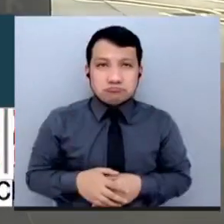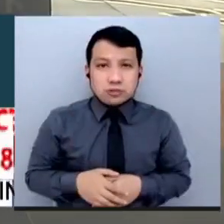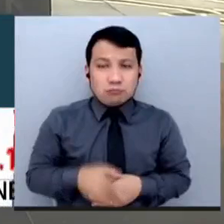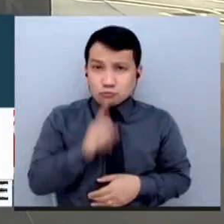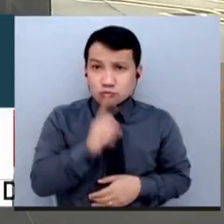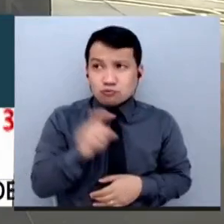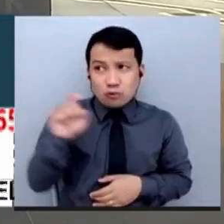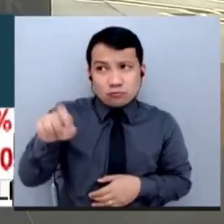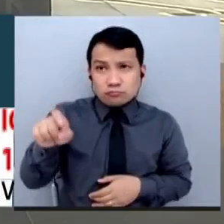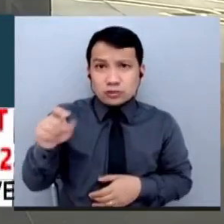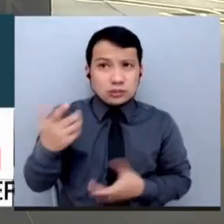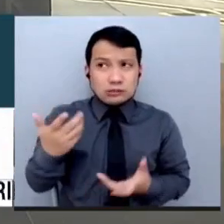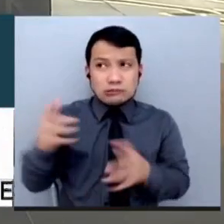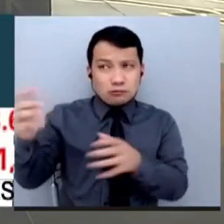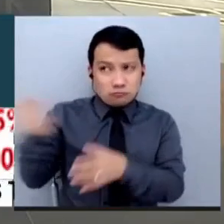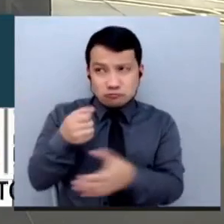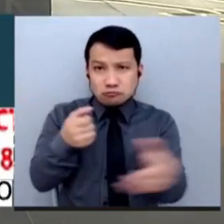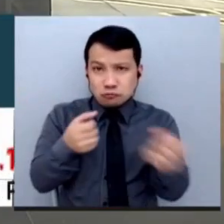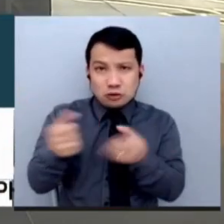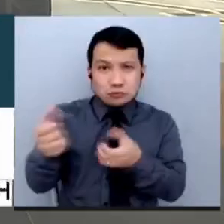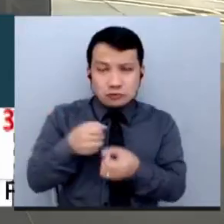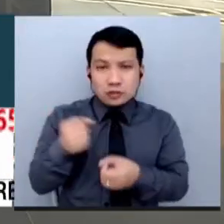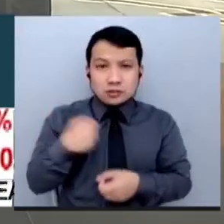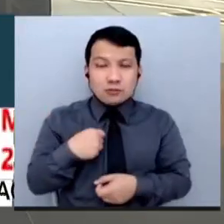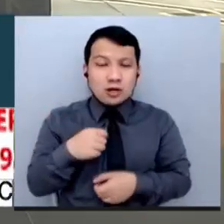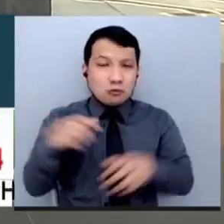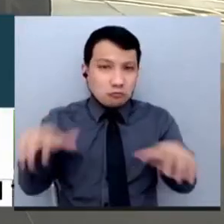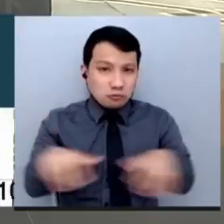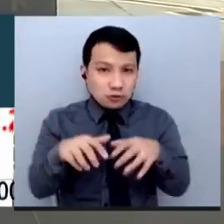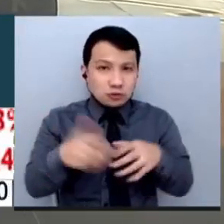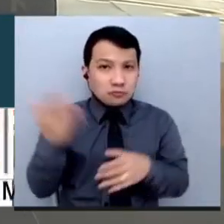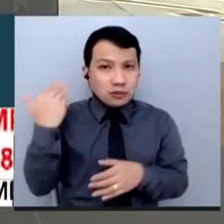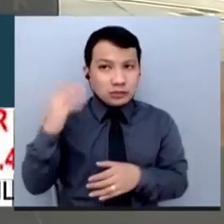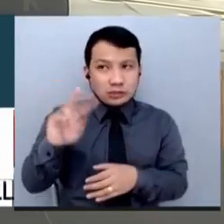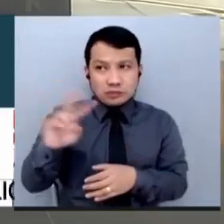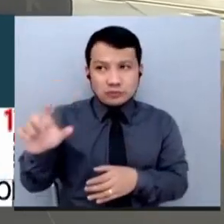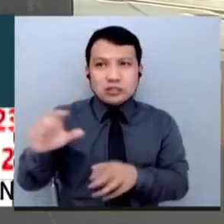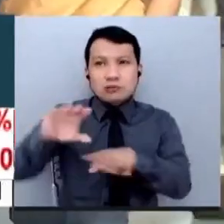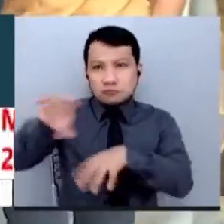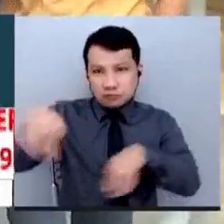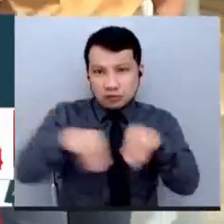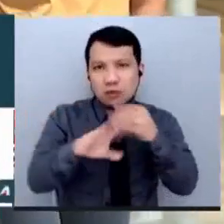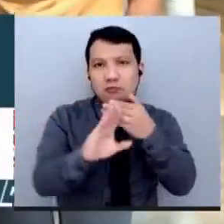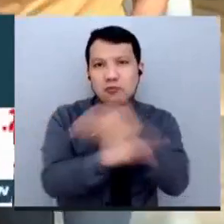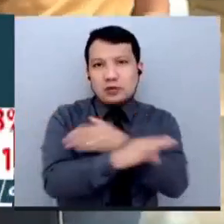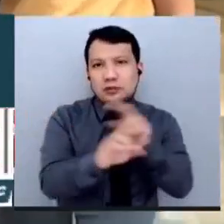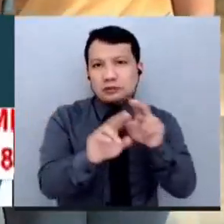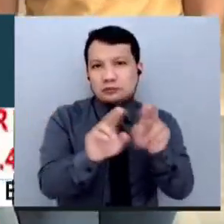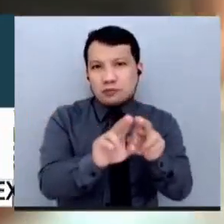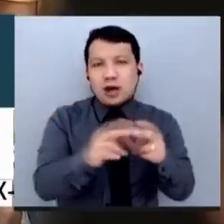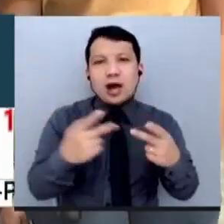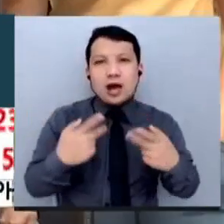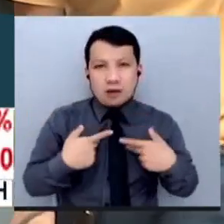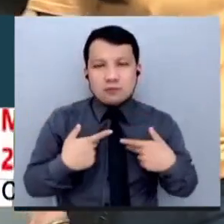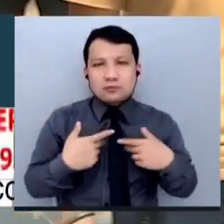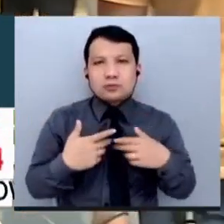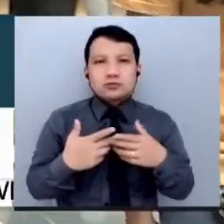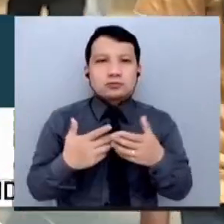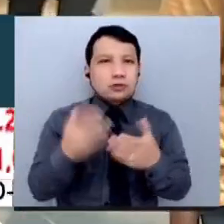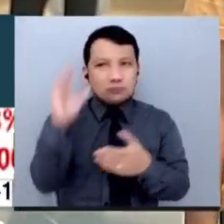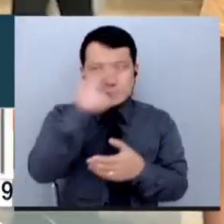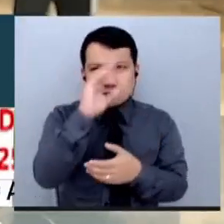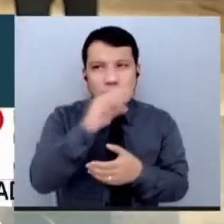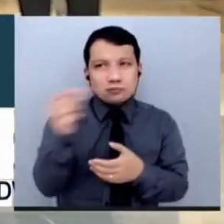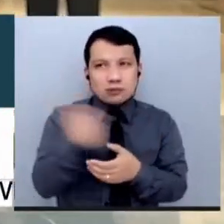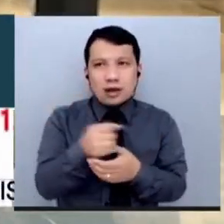mangangailangan ulit sila ng workers. So yung mga layoff na workers, pagkakaroon ng chance ulit na unti-unting bumalik o maghanap ng